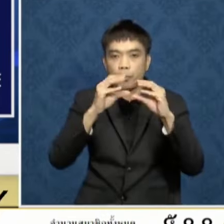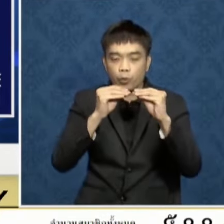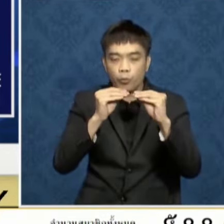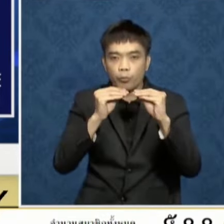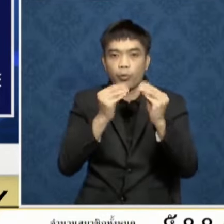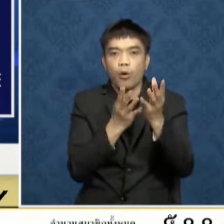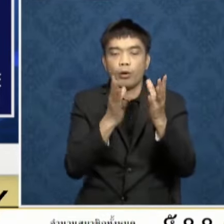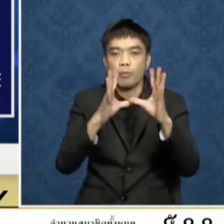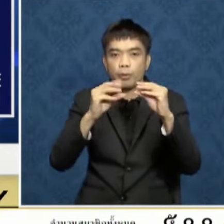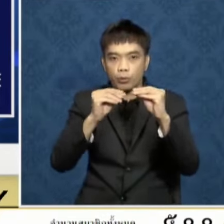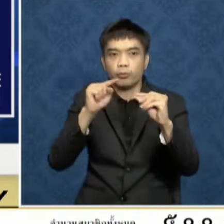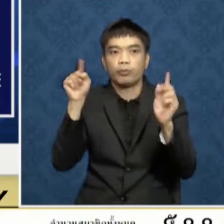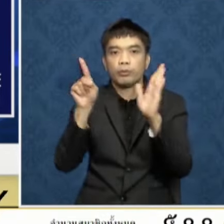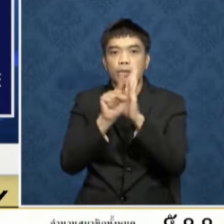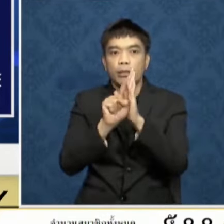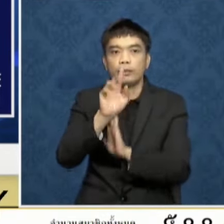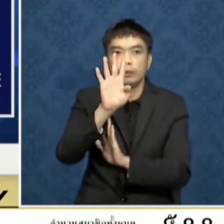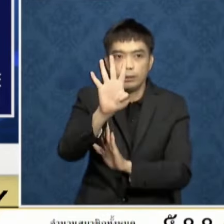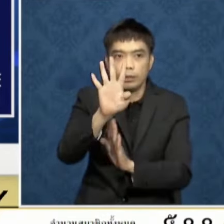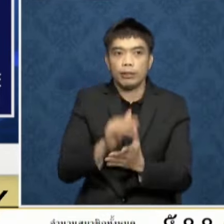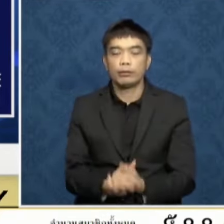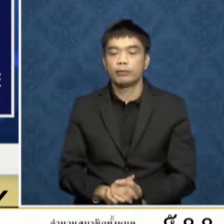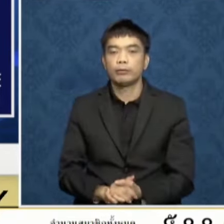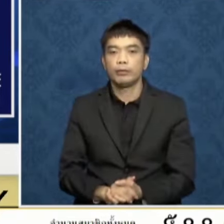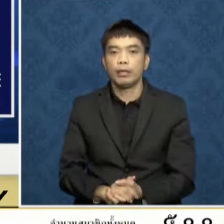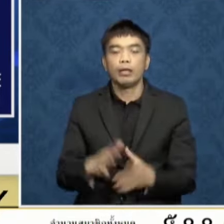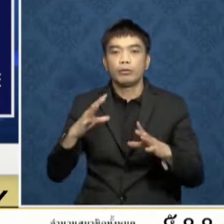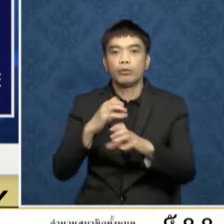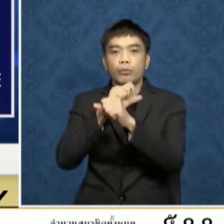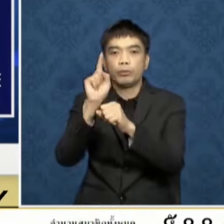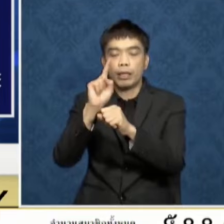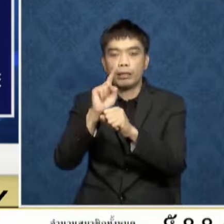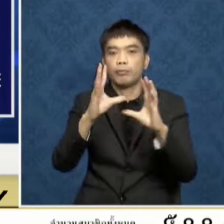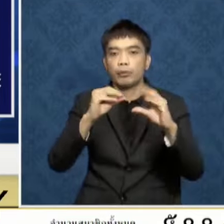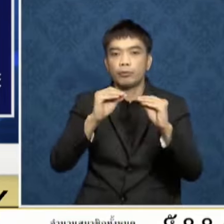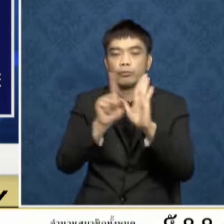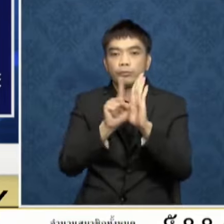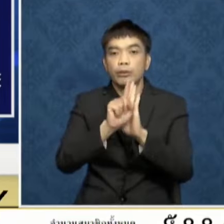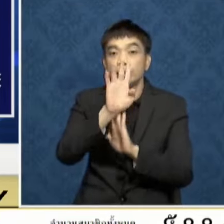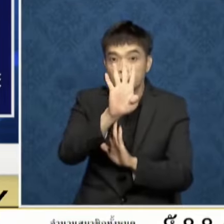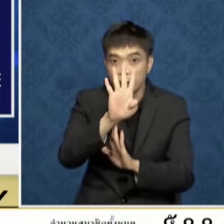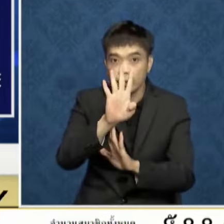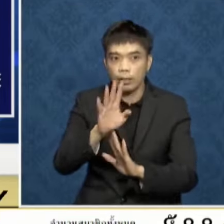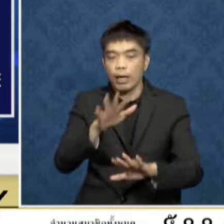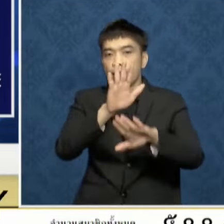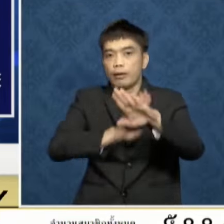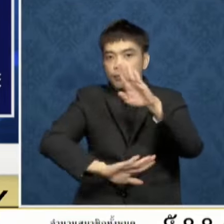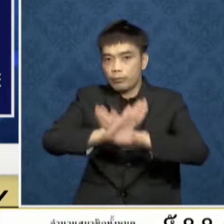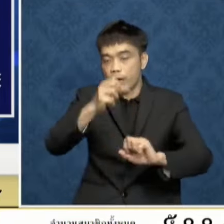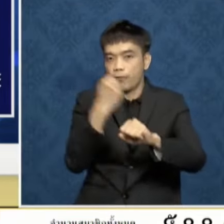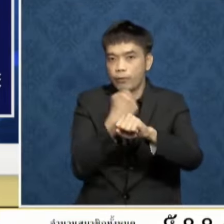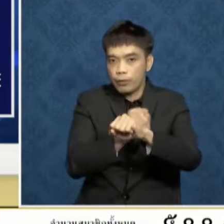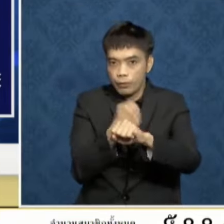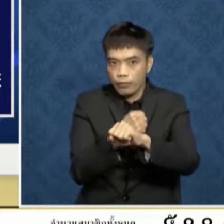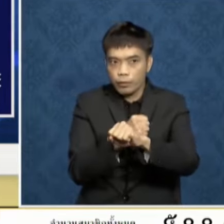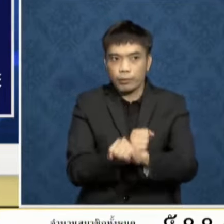ครั้งที่ 4ซึ่งสรุปการประชุมได้ใจความว่าจะพัฒนาทักษะแรงงานอยู่ที่ 500,000คนภาย